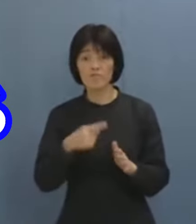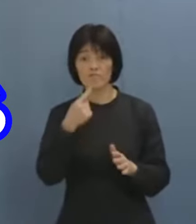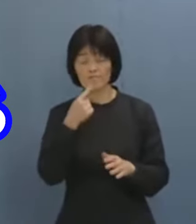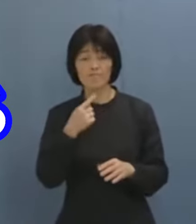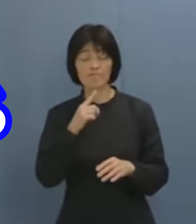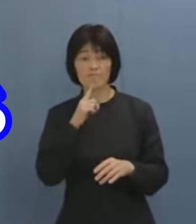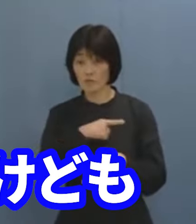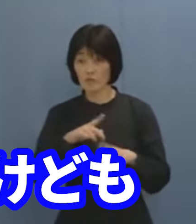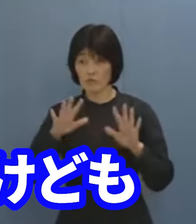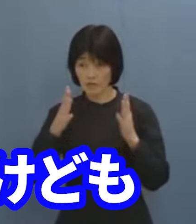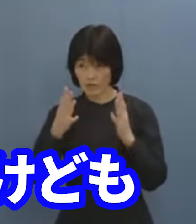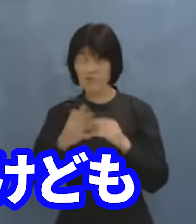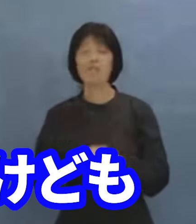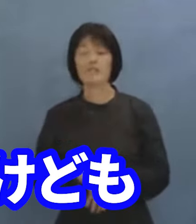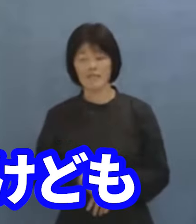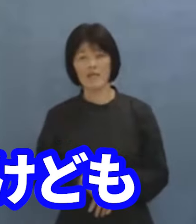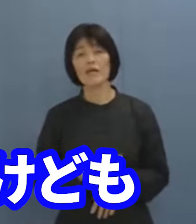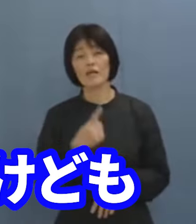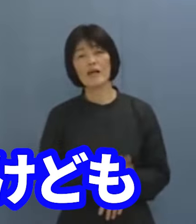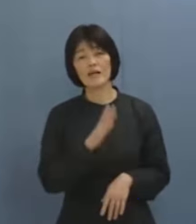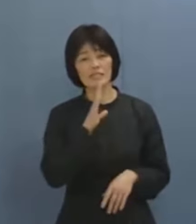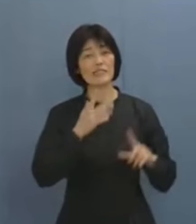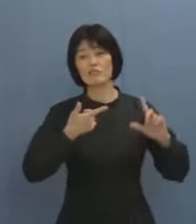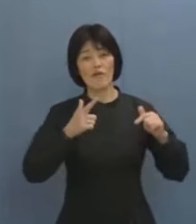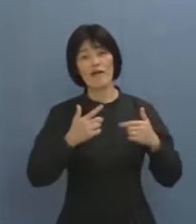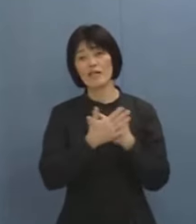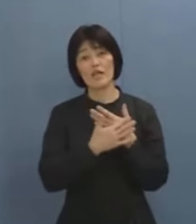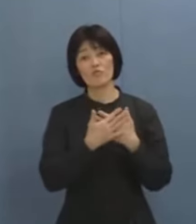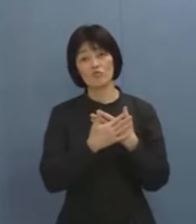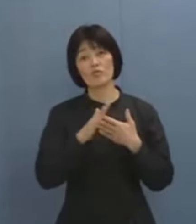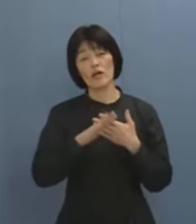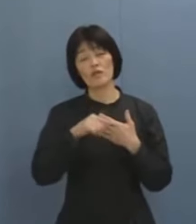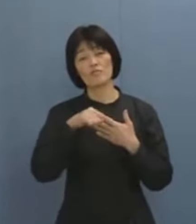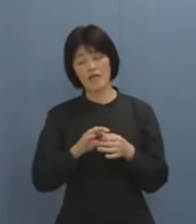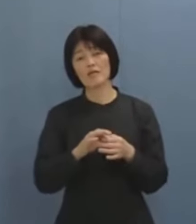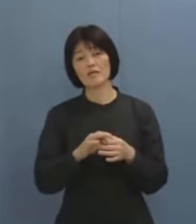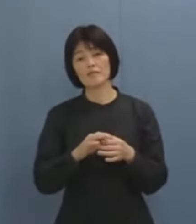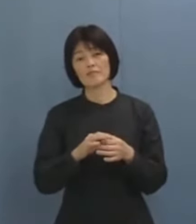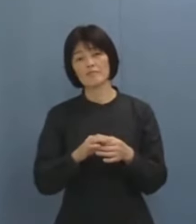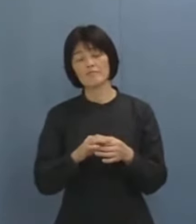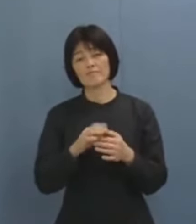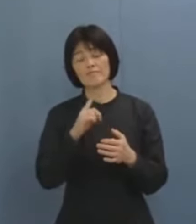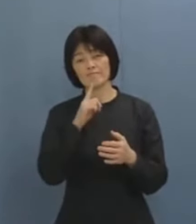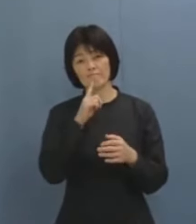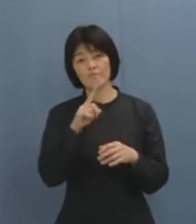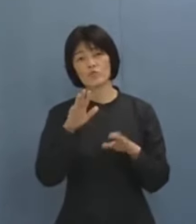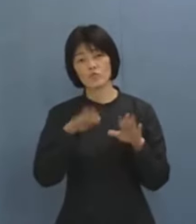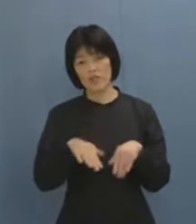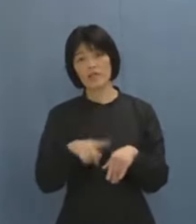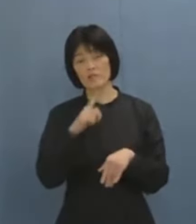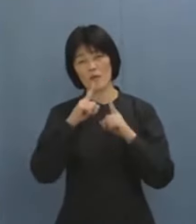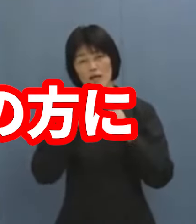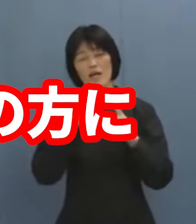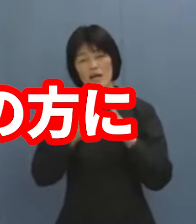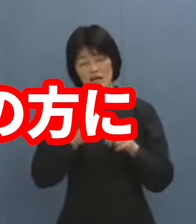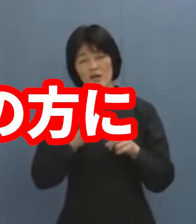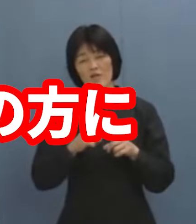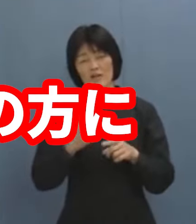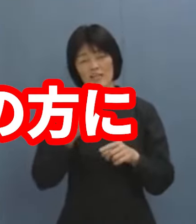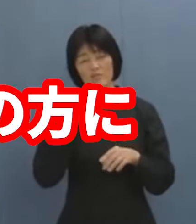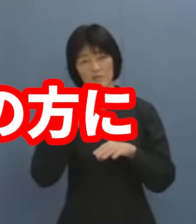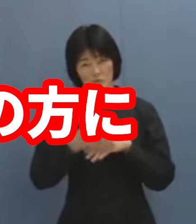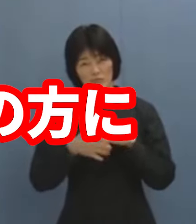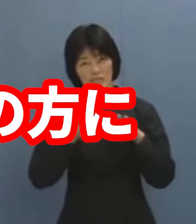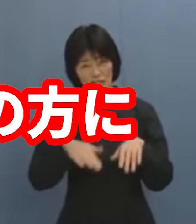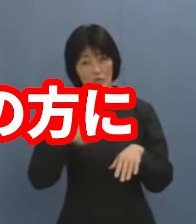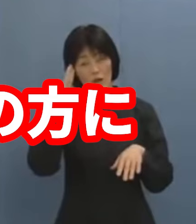まれているという意味でそういった表現をしましたけれども、表現自体はあの強かったという面は反省しています。 あの3月